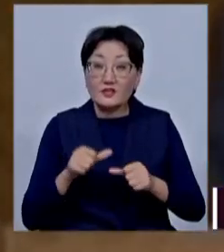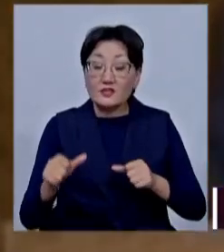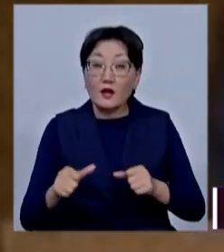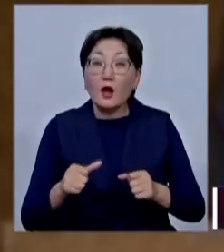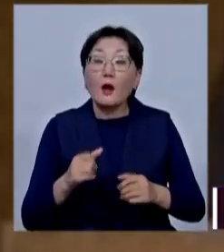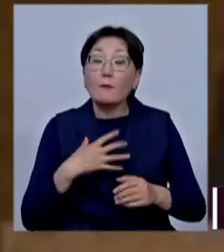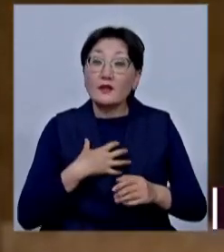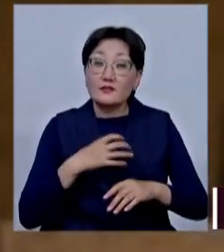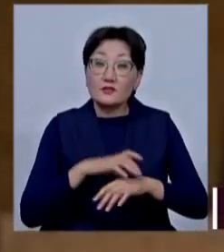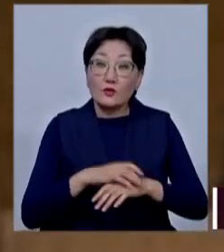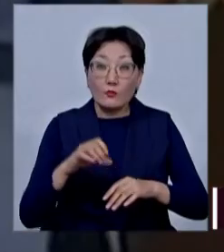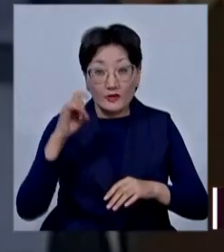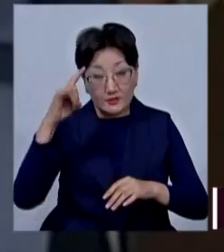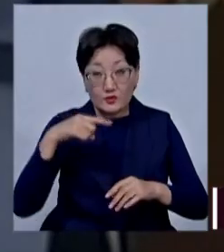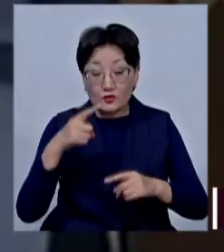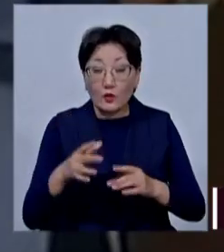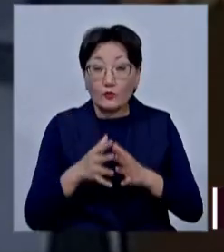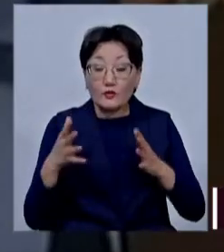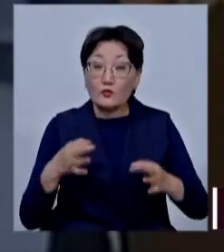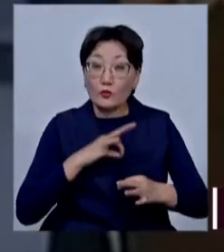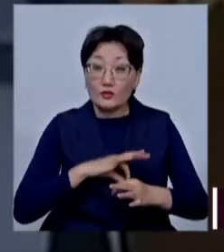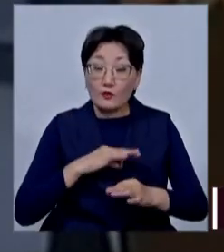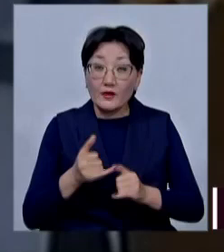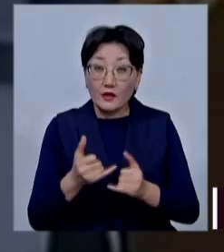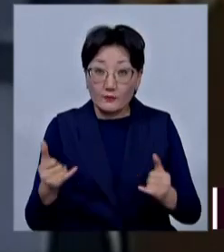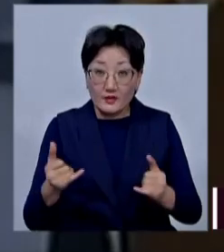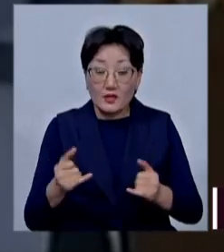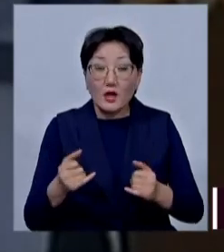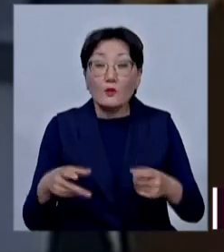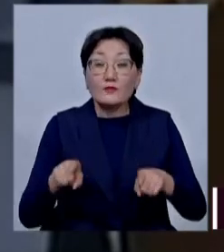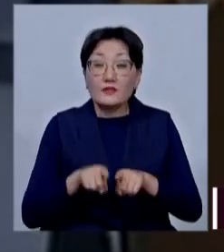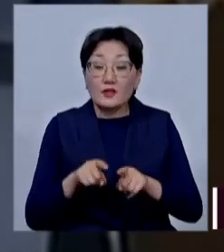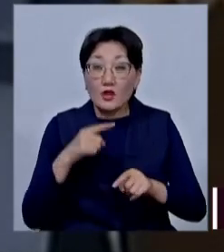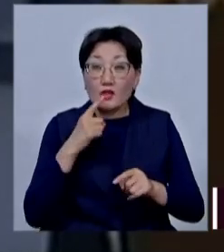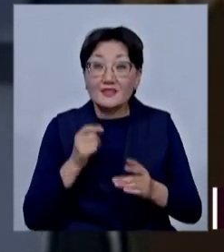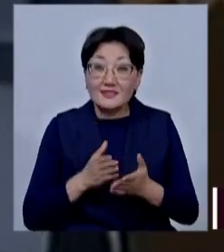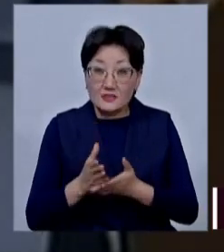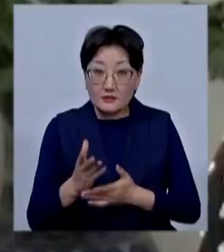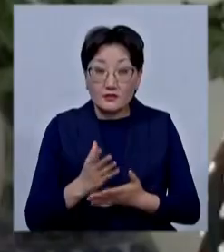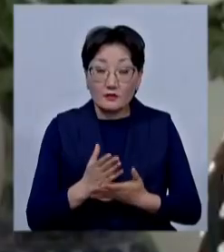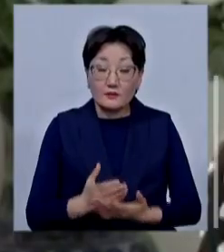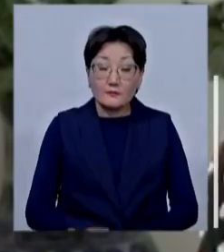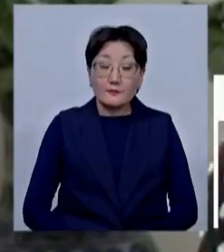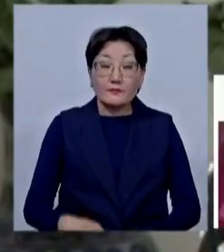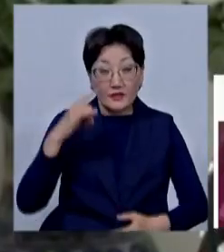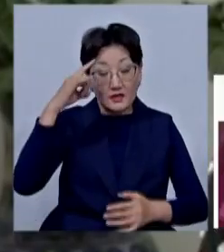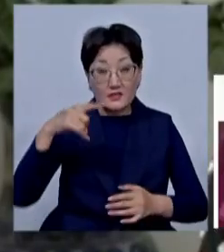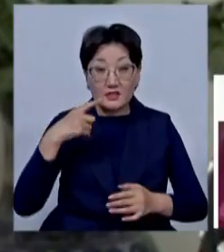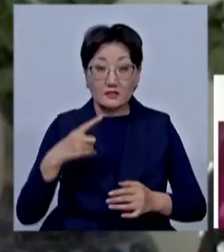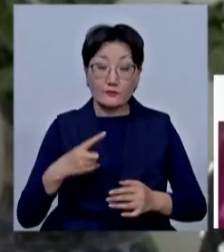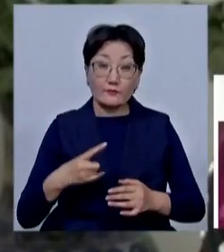факторы ретінде мемлекеттік тілдің кең ауқымды қолданысын қамтамасыз ететін үйлесімді тіл саясаты болатын. Қазақ тілі